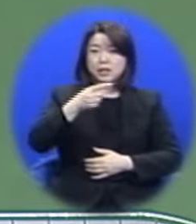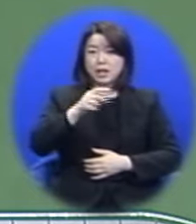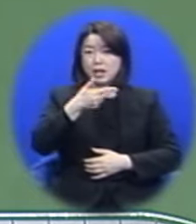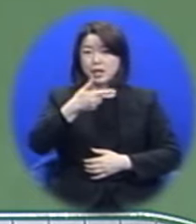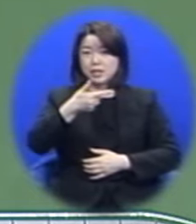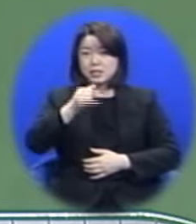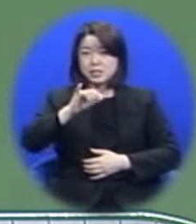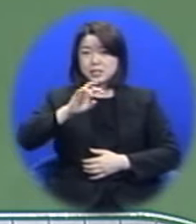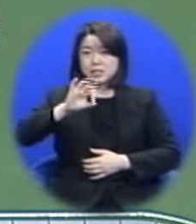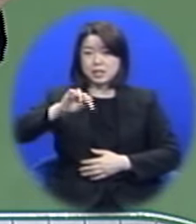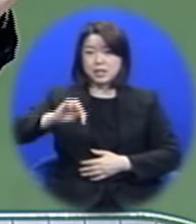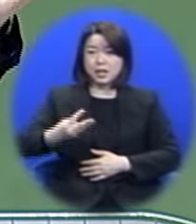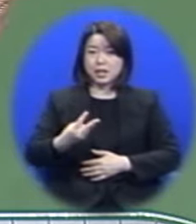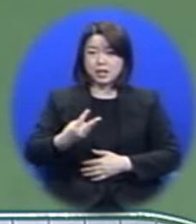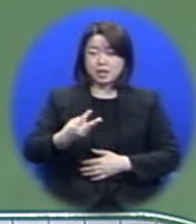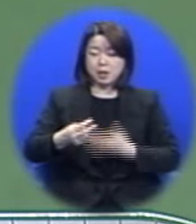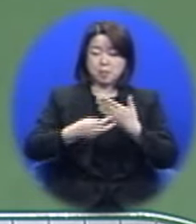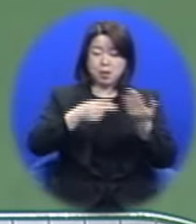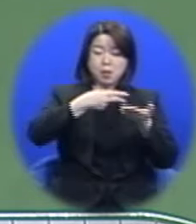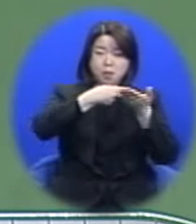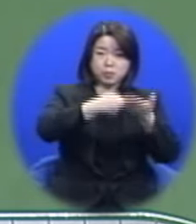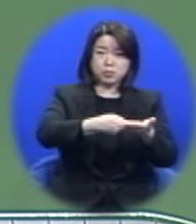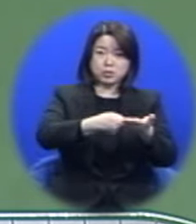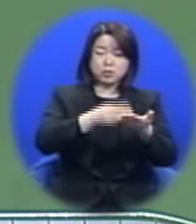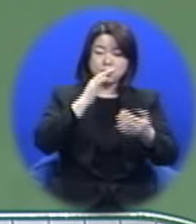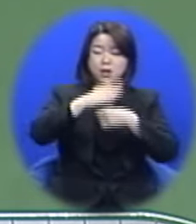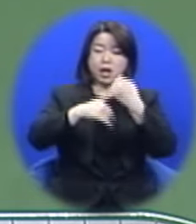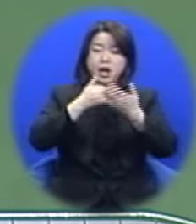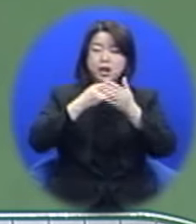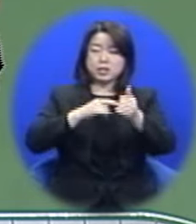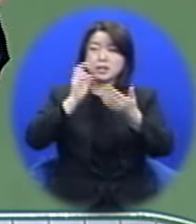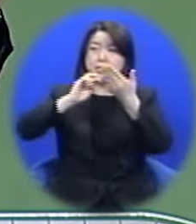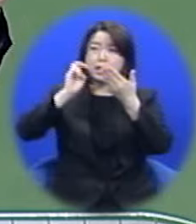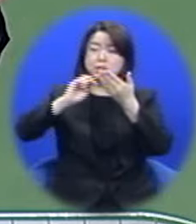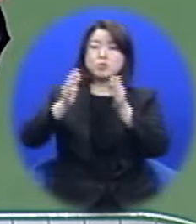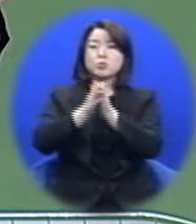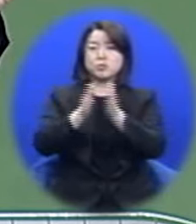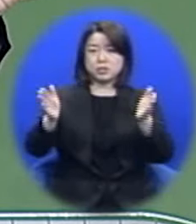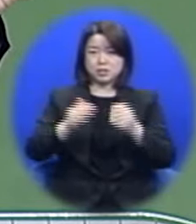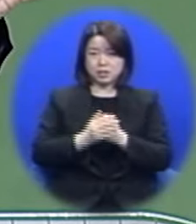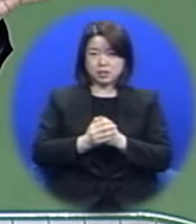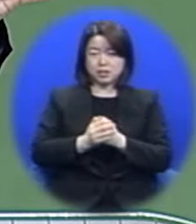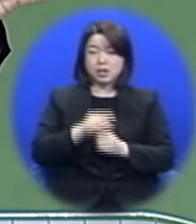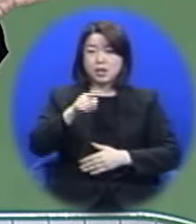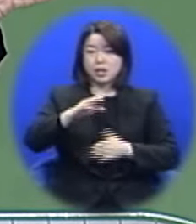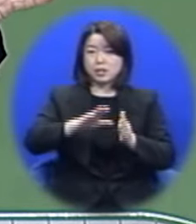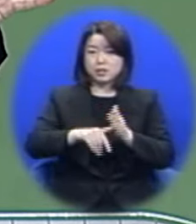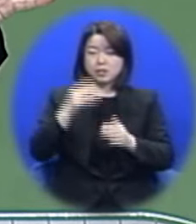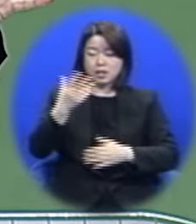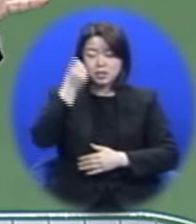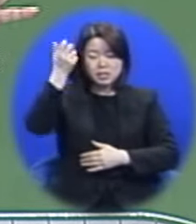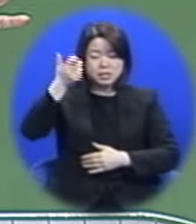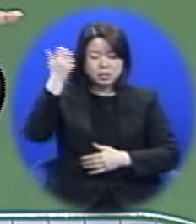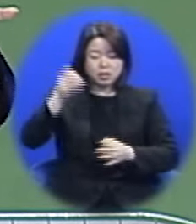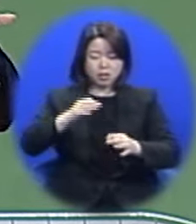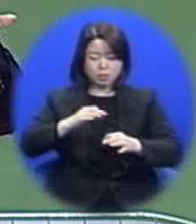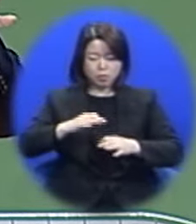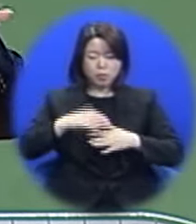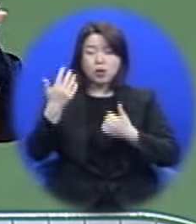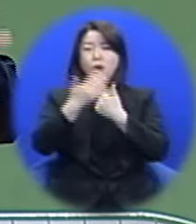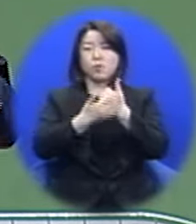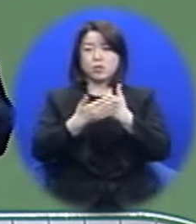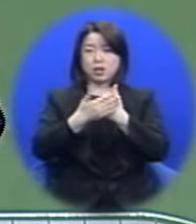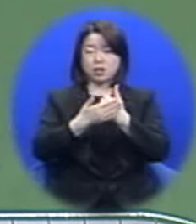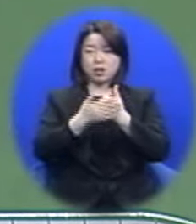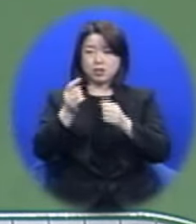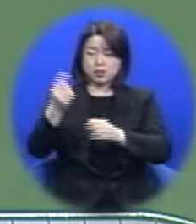누워서 하나님께 찬송하기 시작합니다. 그때 성령의 놀라운 은혜가 진 다니엘에게